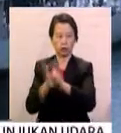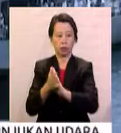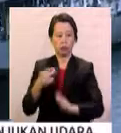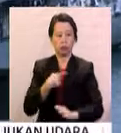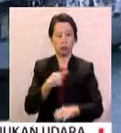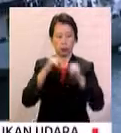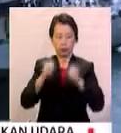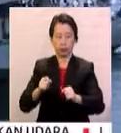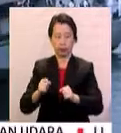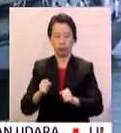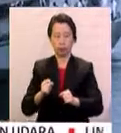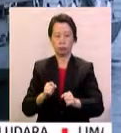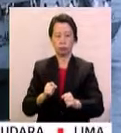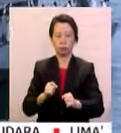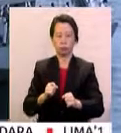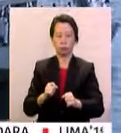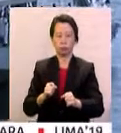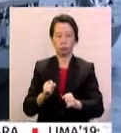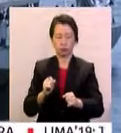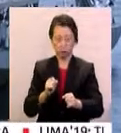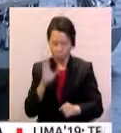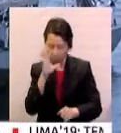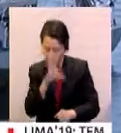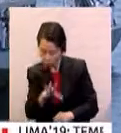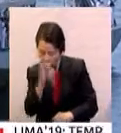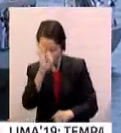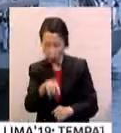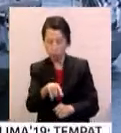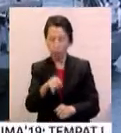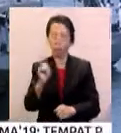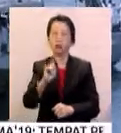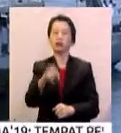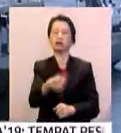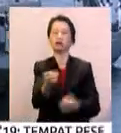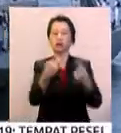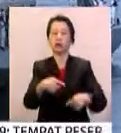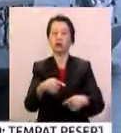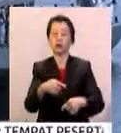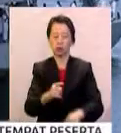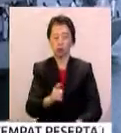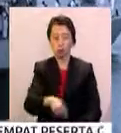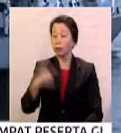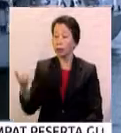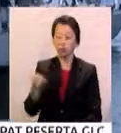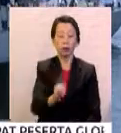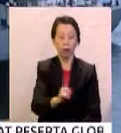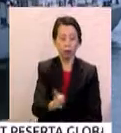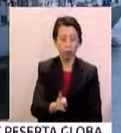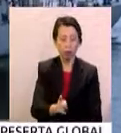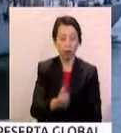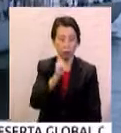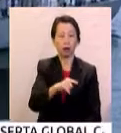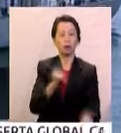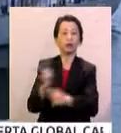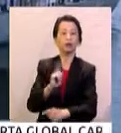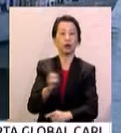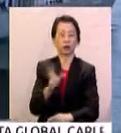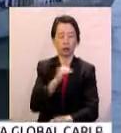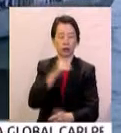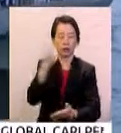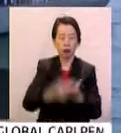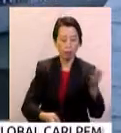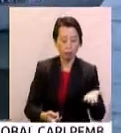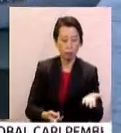dapat kesan di mana mereka ini datang dan ke mana mereka ini akan pergi dan apa